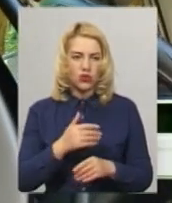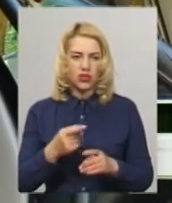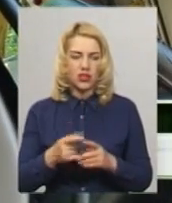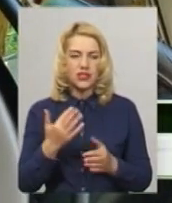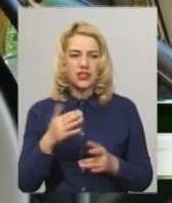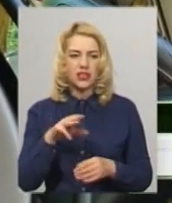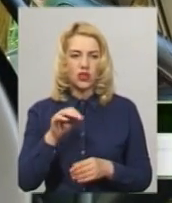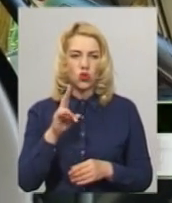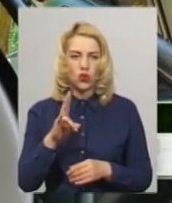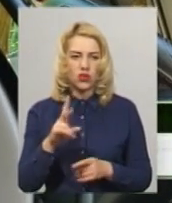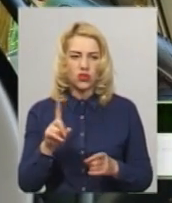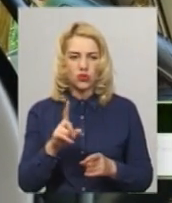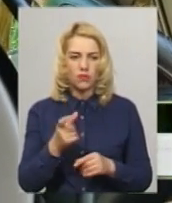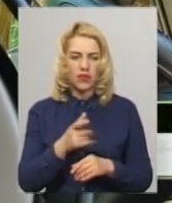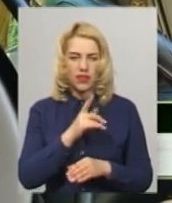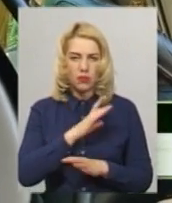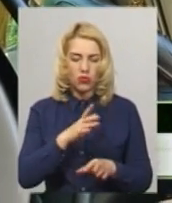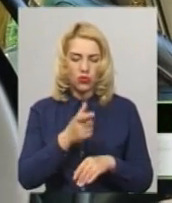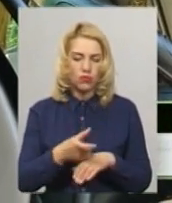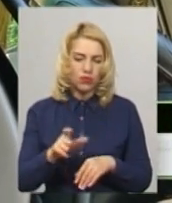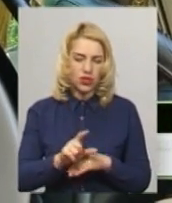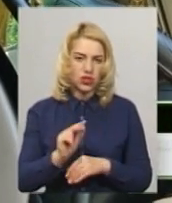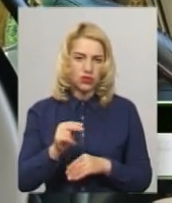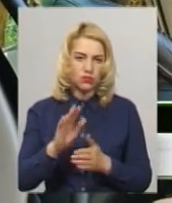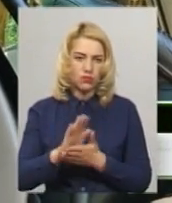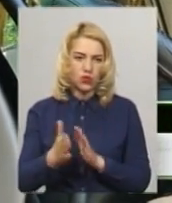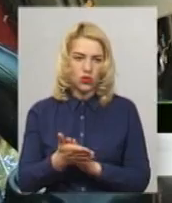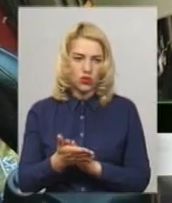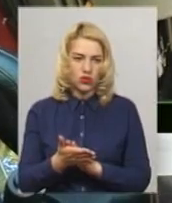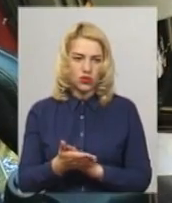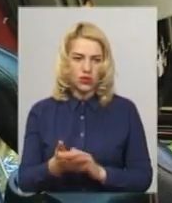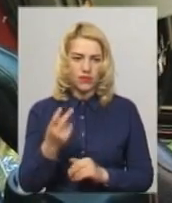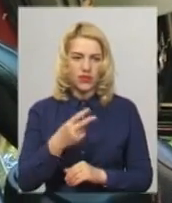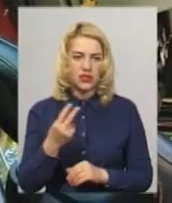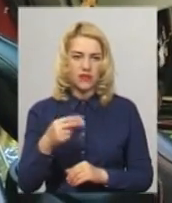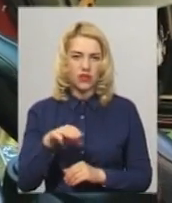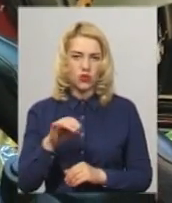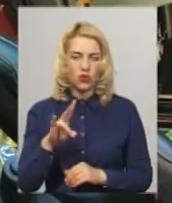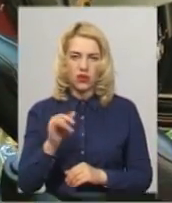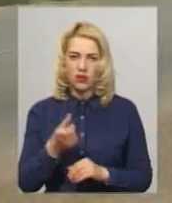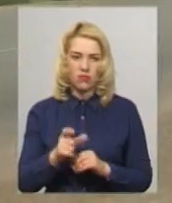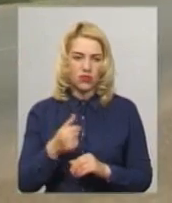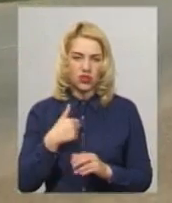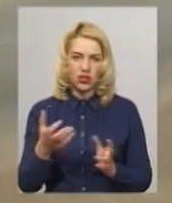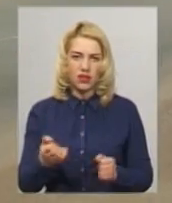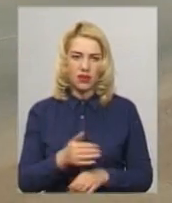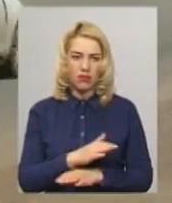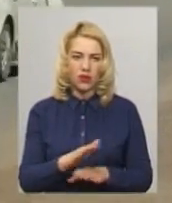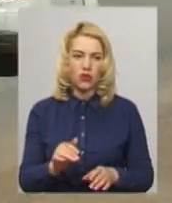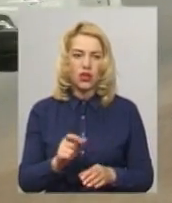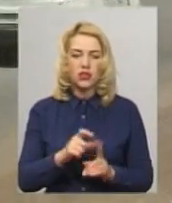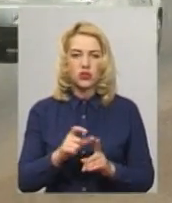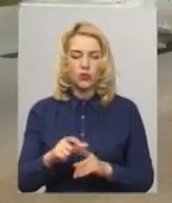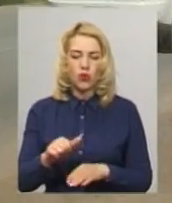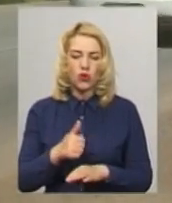тонн, щоб перегрузу не було, дороги не розсувалися. 22 тонни більше я не беру. За словами головного спеціаліста